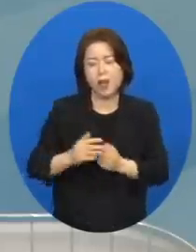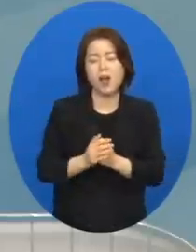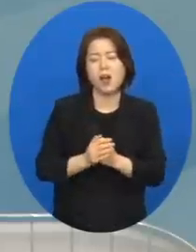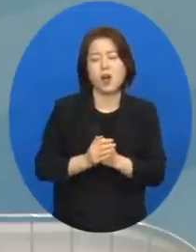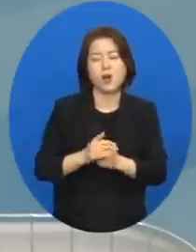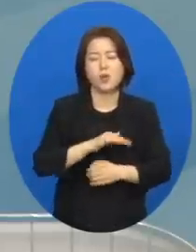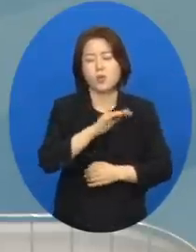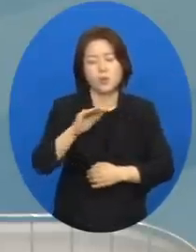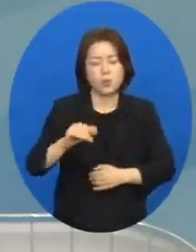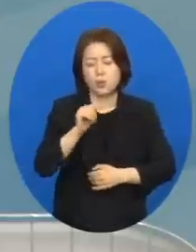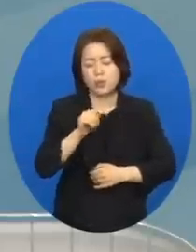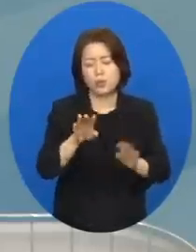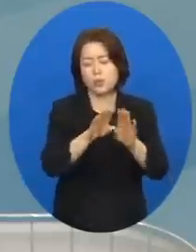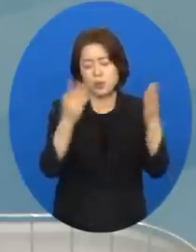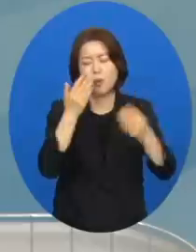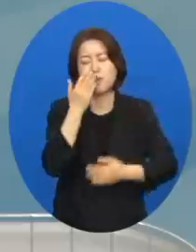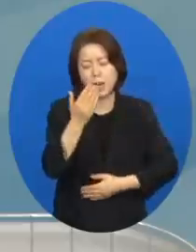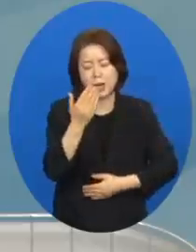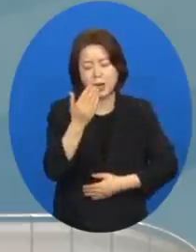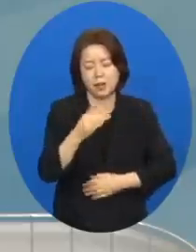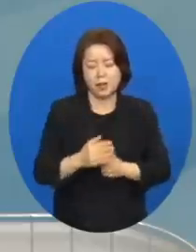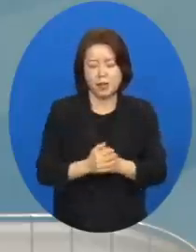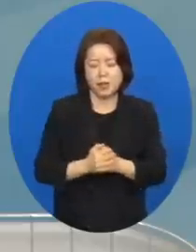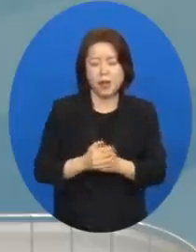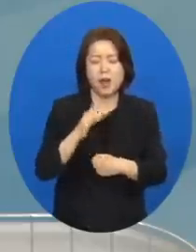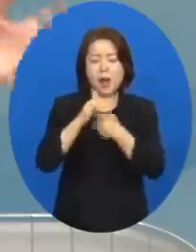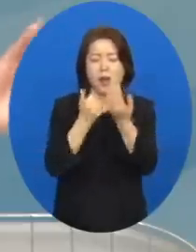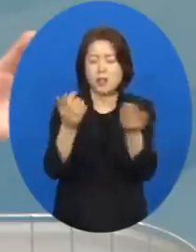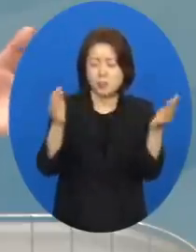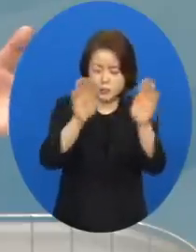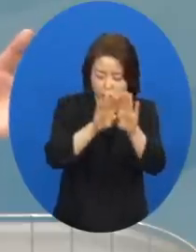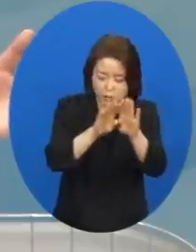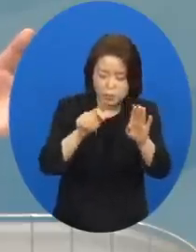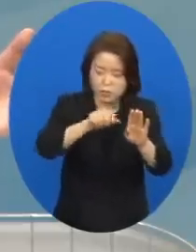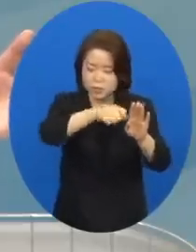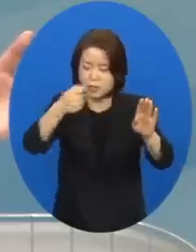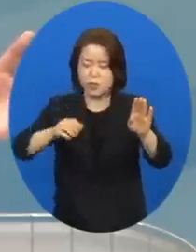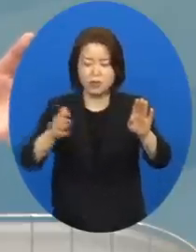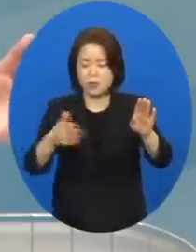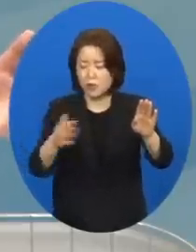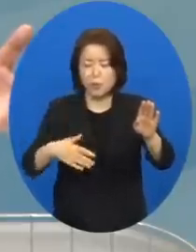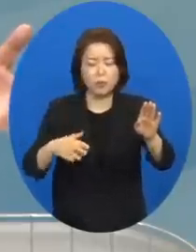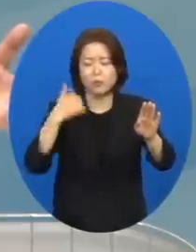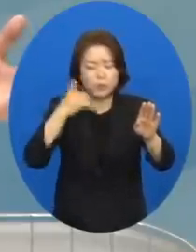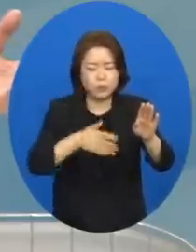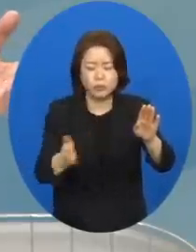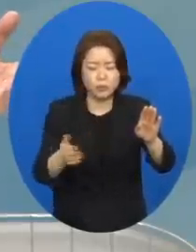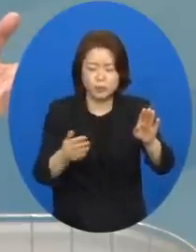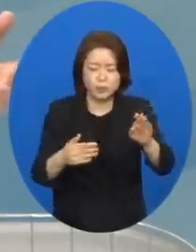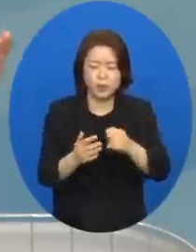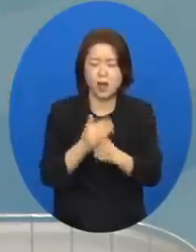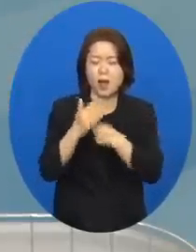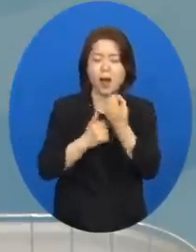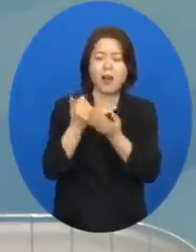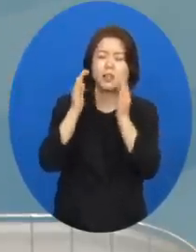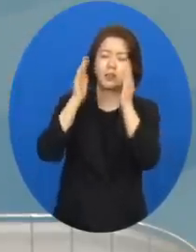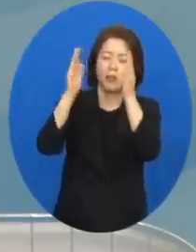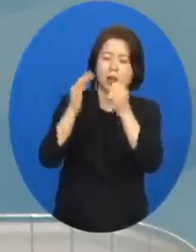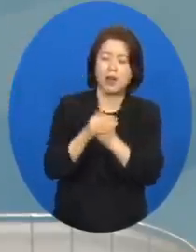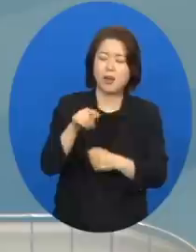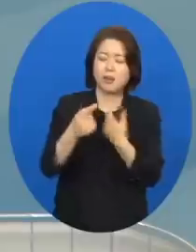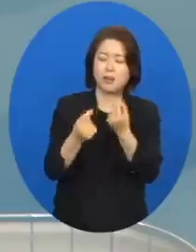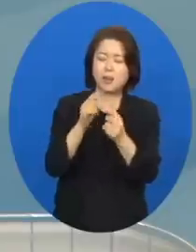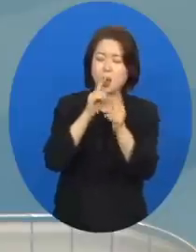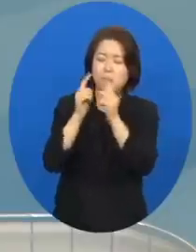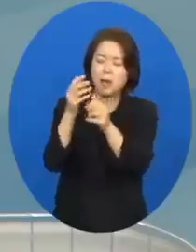하나님 문은 열리는 것이고 하나님이 닫으면 열자가 없다고 하셨는데 하나님을 향하여 그렇게